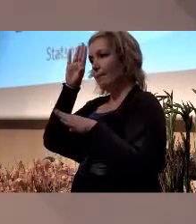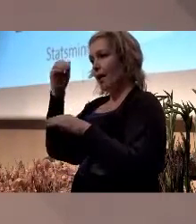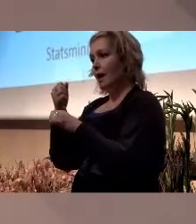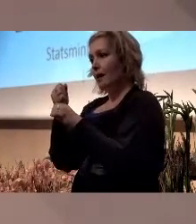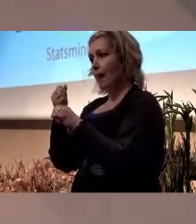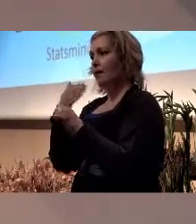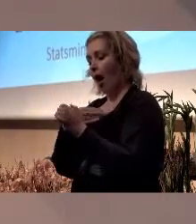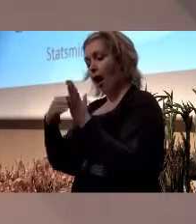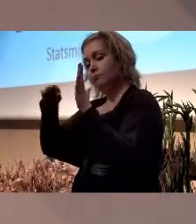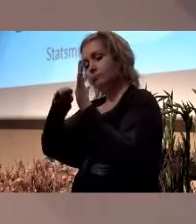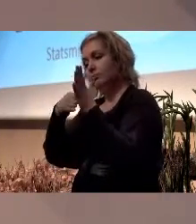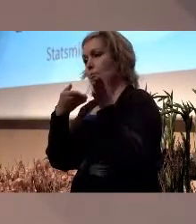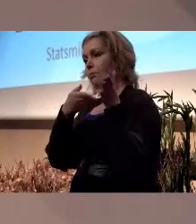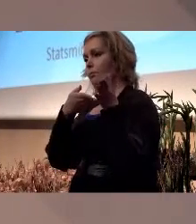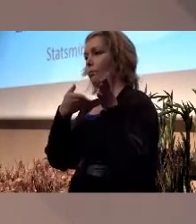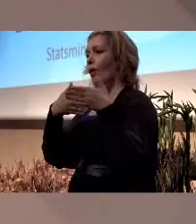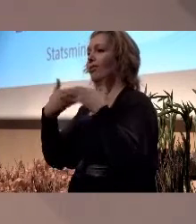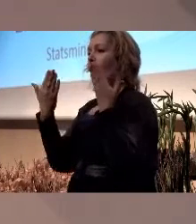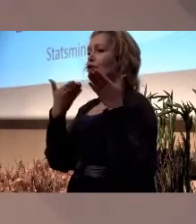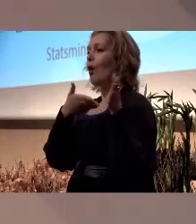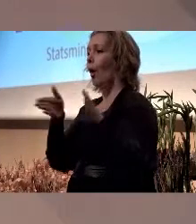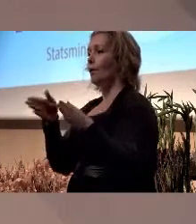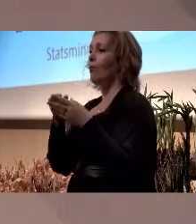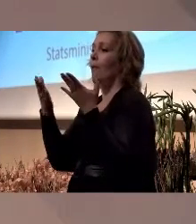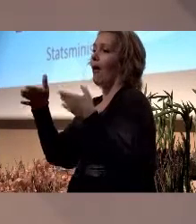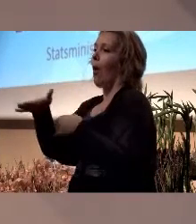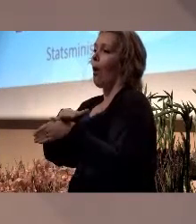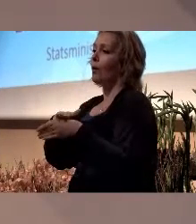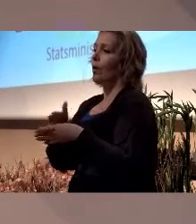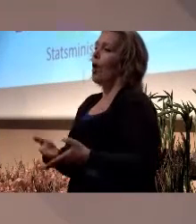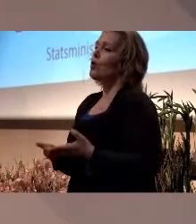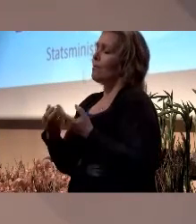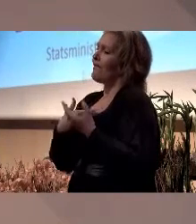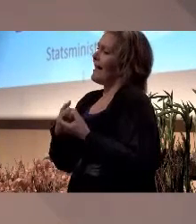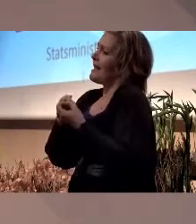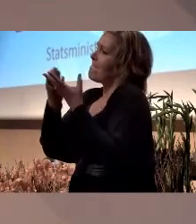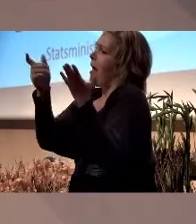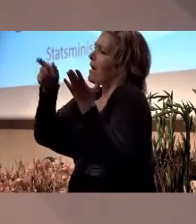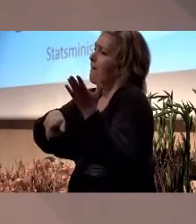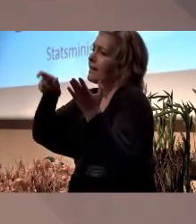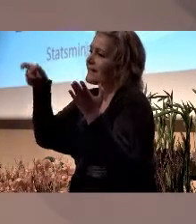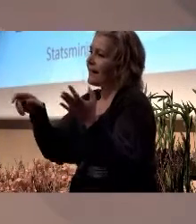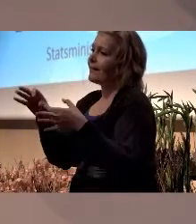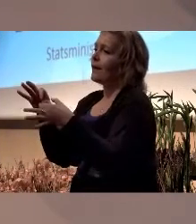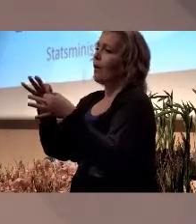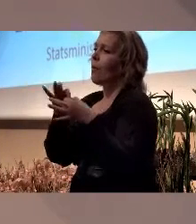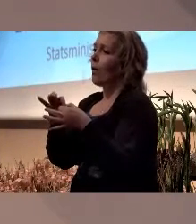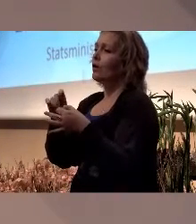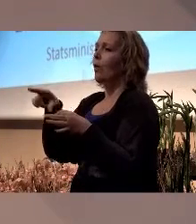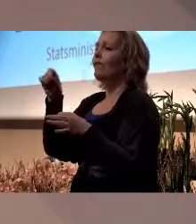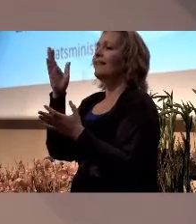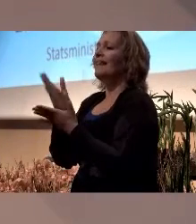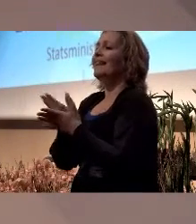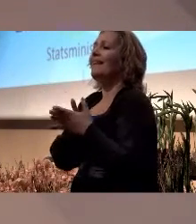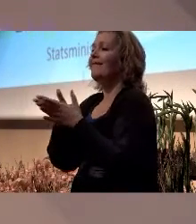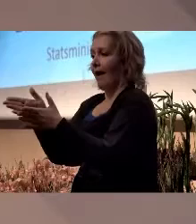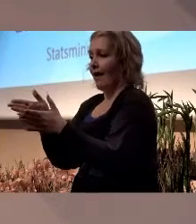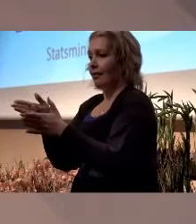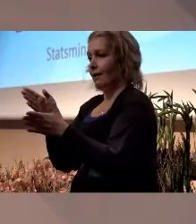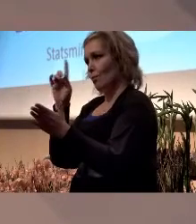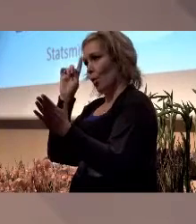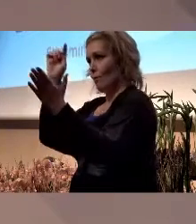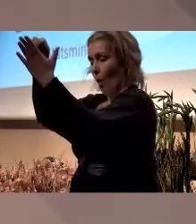på dagsorden på mange områder. Og som har hjulpet veldig mange pasienter og pårørende til å finne den rette veien mot